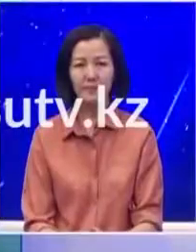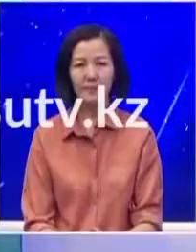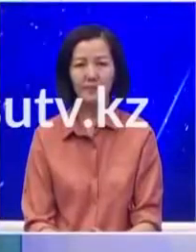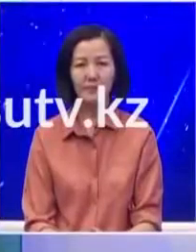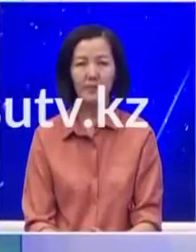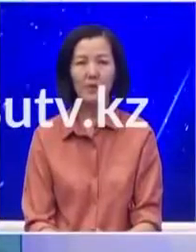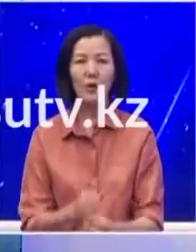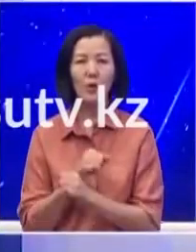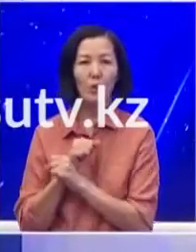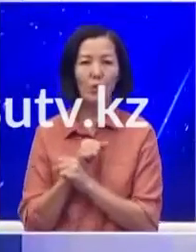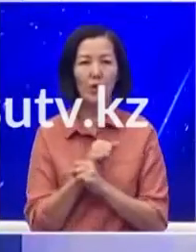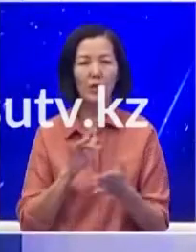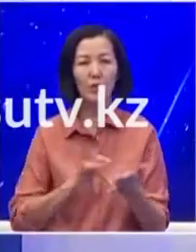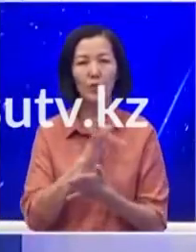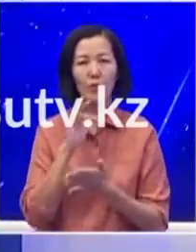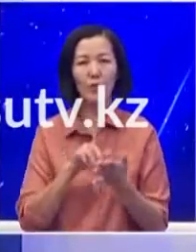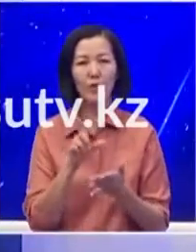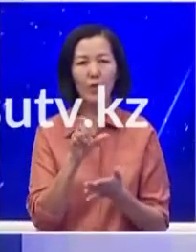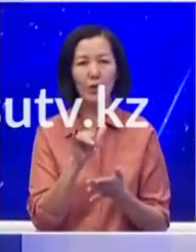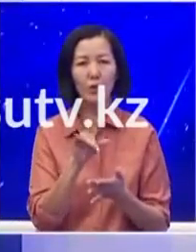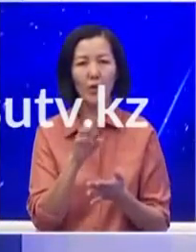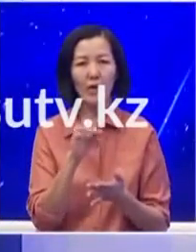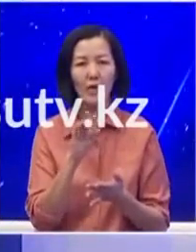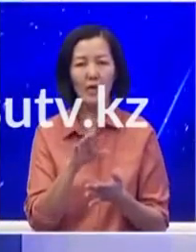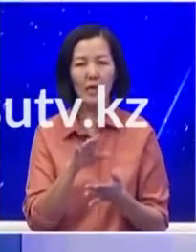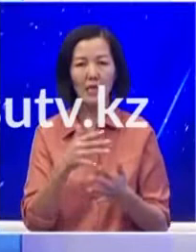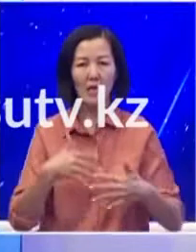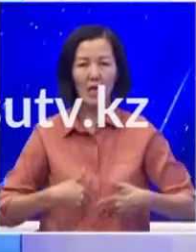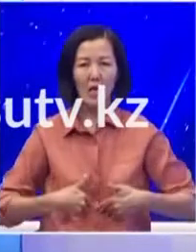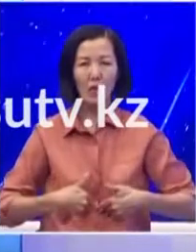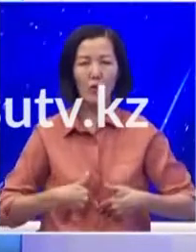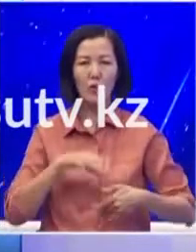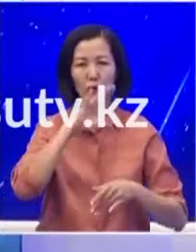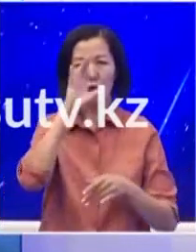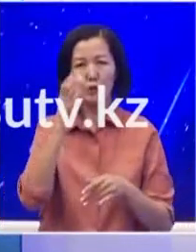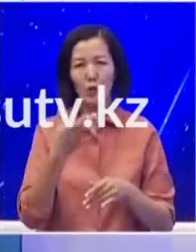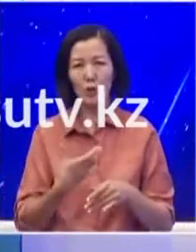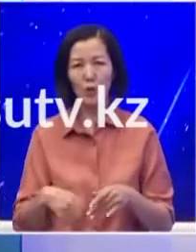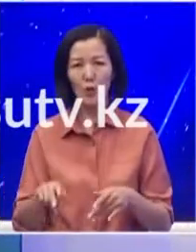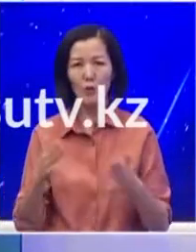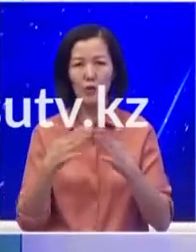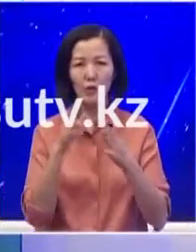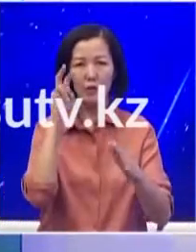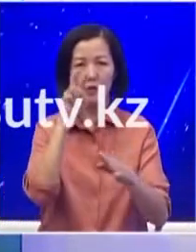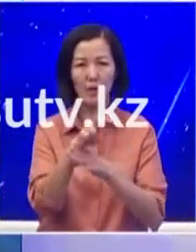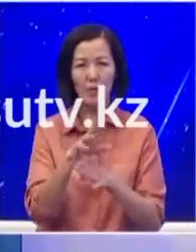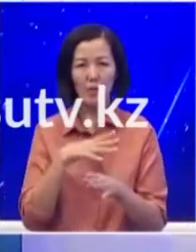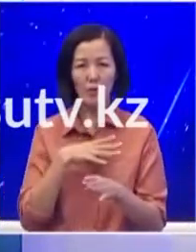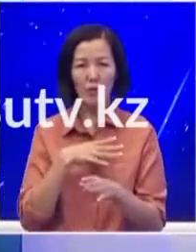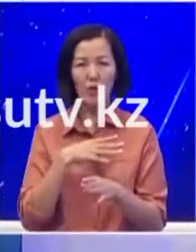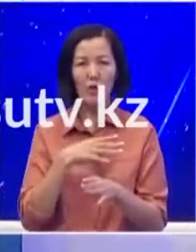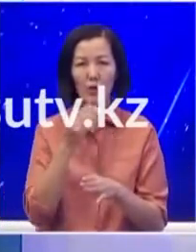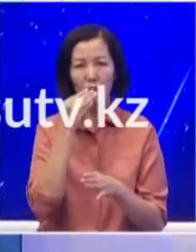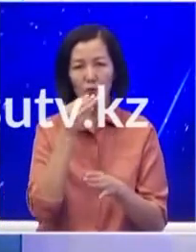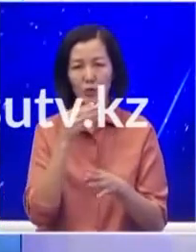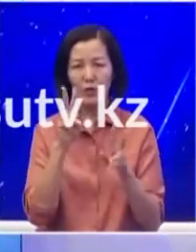В курортном городе Хуахин, что находится в Таиланде, голодный слон наведался в один из домов. Животное проломило стену кухни, чтобы найти еду. По